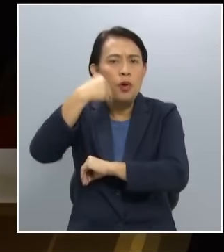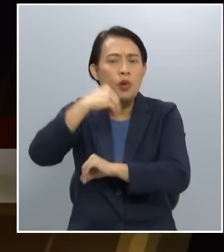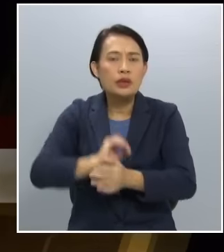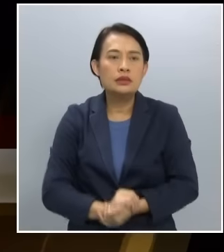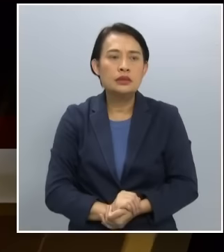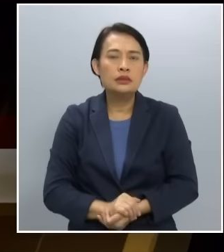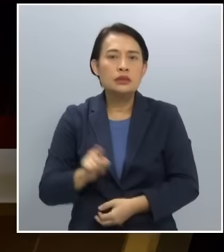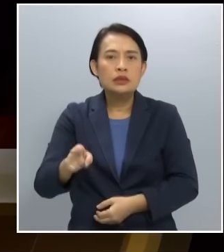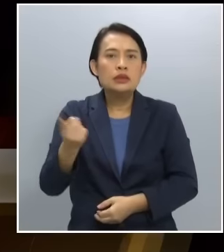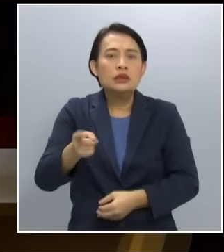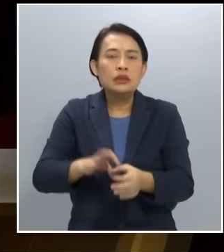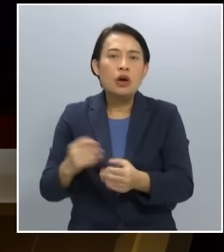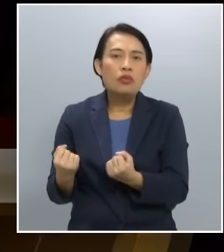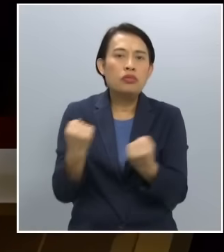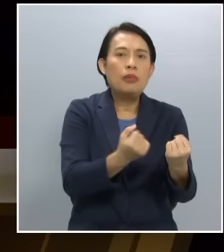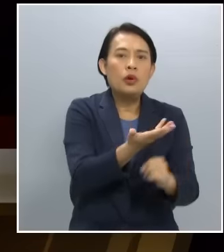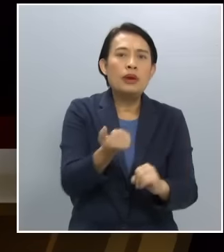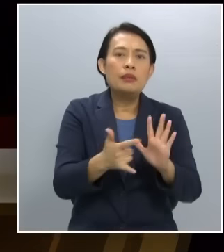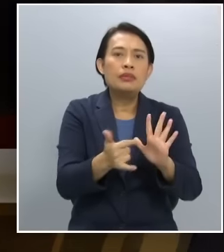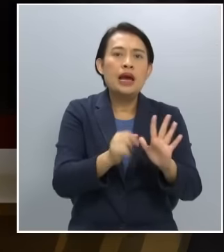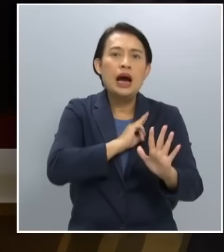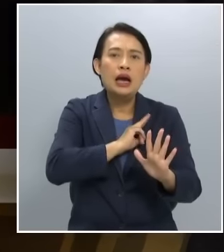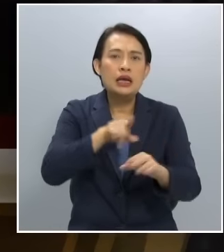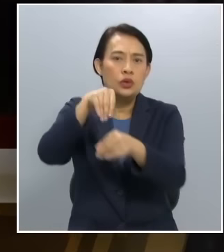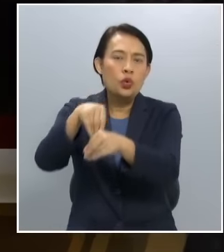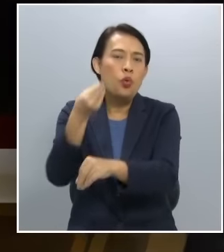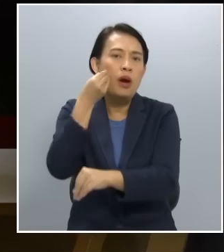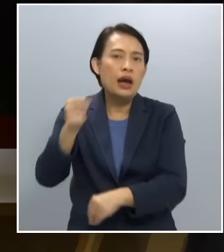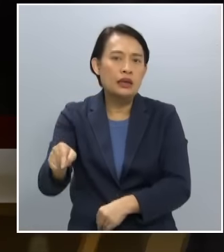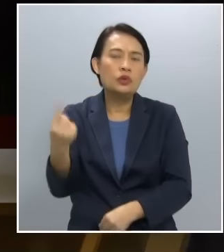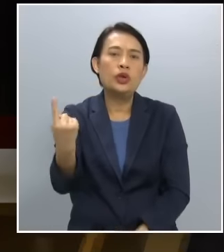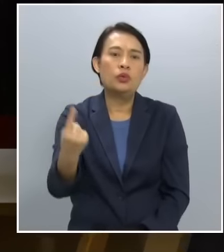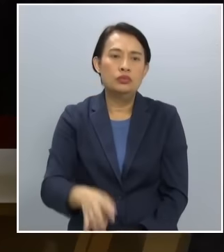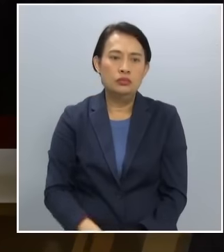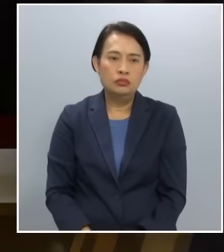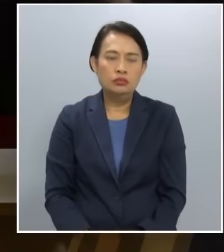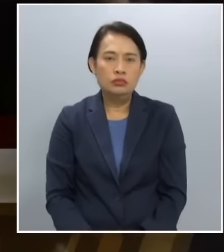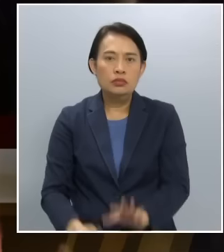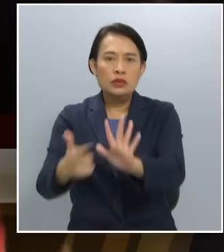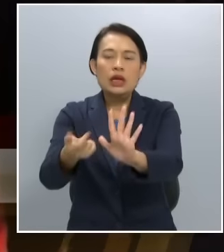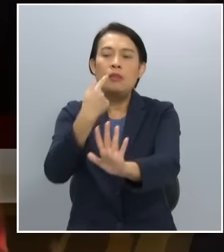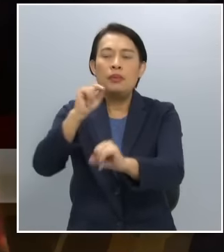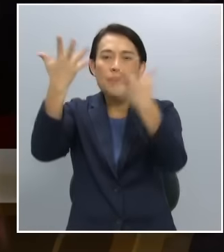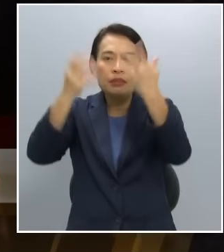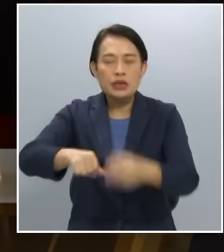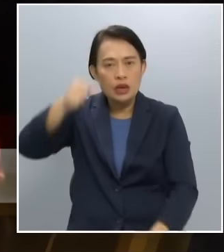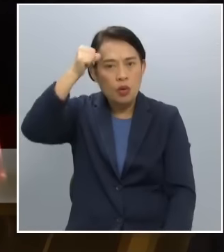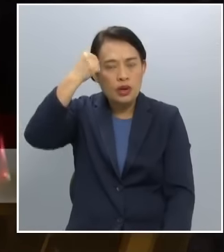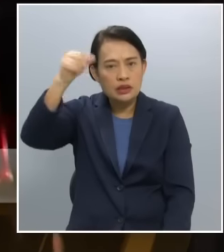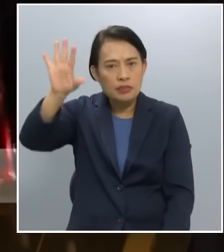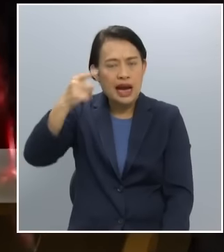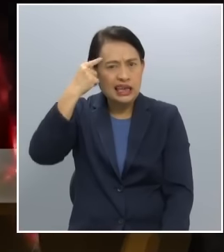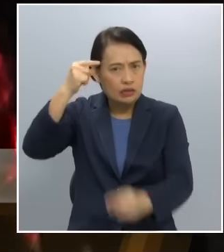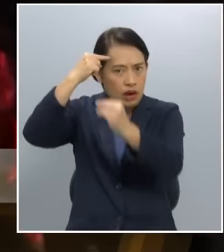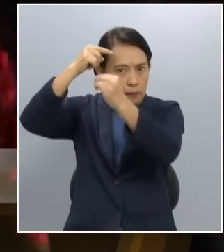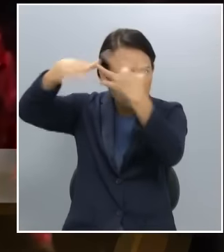จะขับรถไปรับยาเองที่โรงพยาบาลและอยู่บ้านหลังนี้คนเดียวแต่ขาดยามมา 15วันคาดอาการกำเริบก็